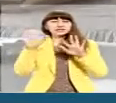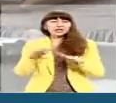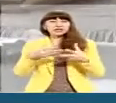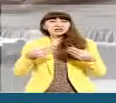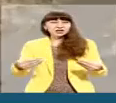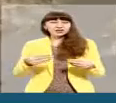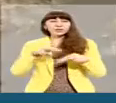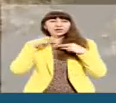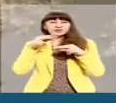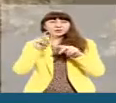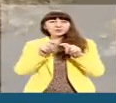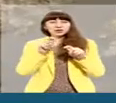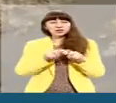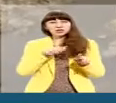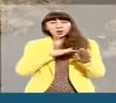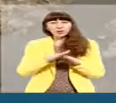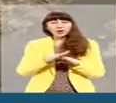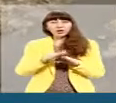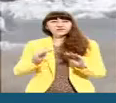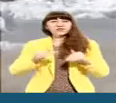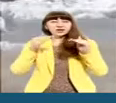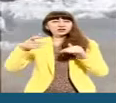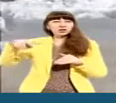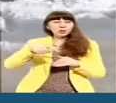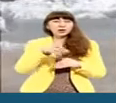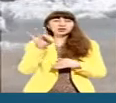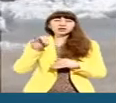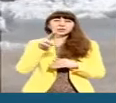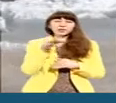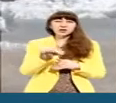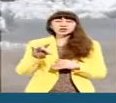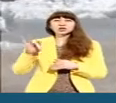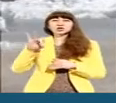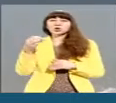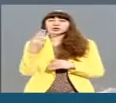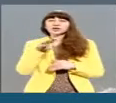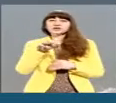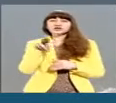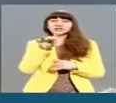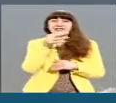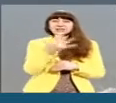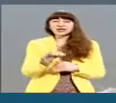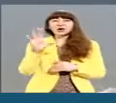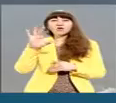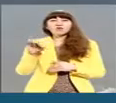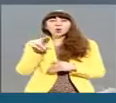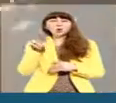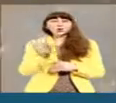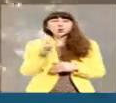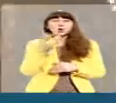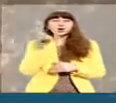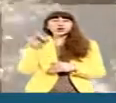взяты на особый контроль наполняемость верхне тобольского карат амаррского жалкого раз кого верхняя short on dance кого водохранилищ и меры по своевременному